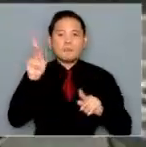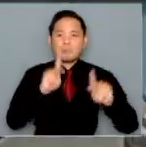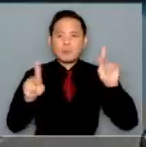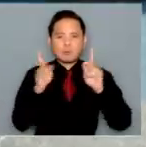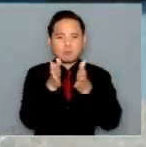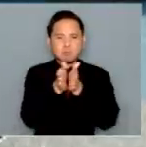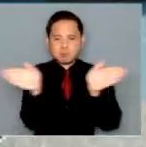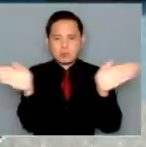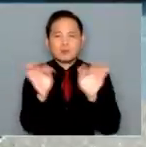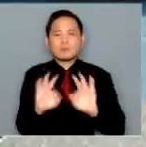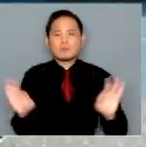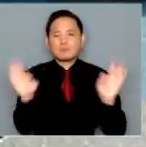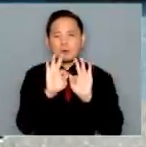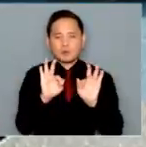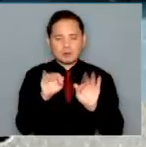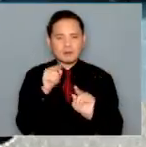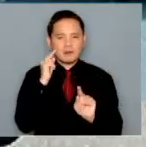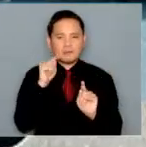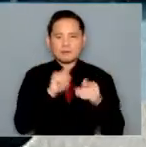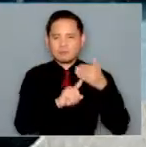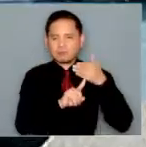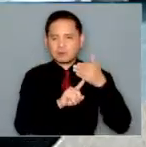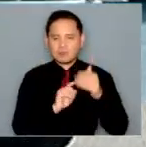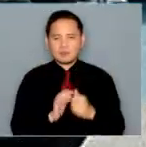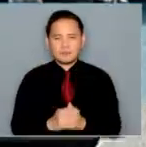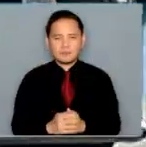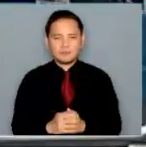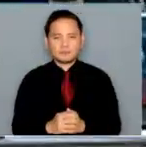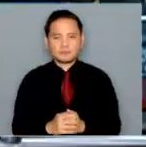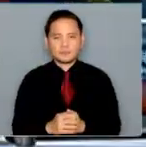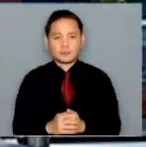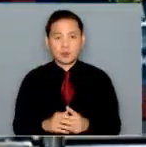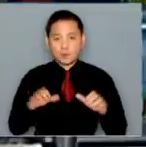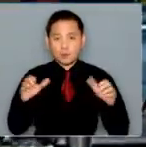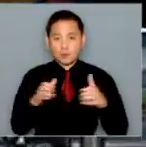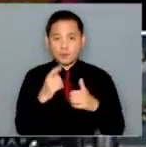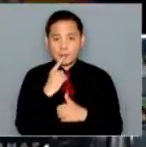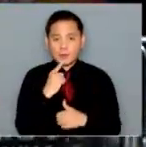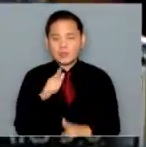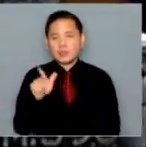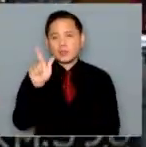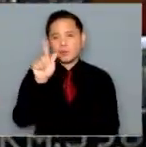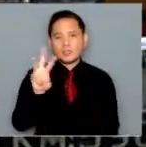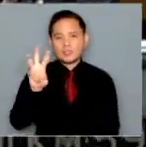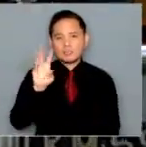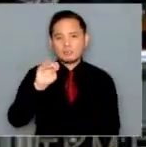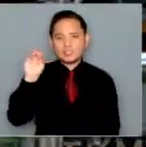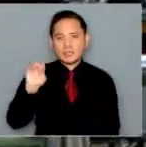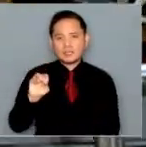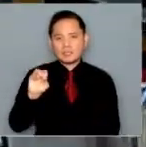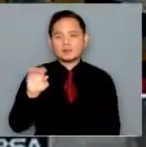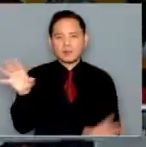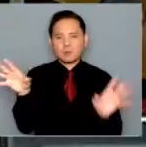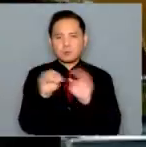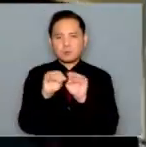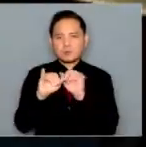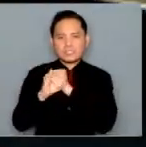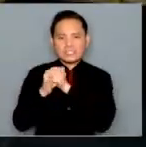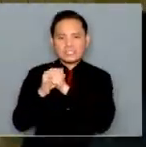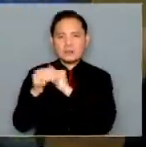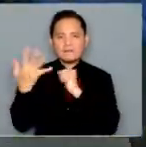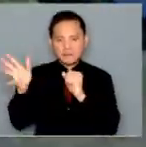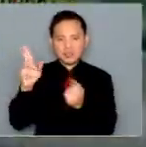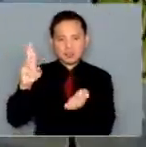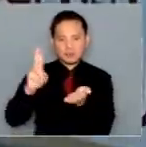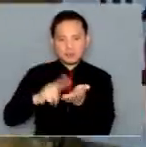mamamayan. Base sa datos na nakalap ng grupo, 26% lang ng mga jeep ang nakapag-consolidate, habang 36% naman ang sa